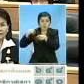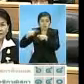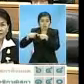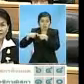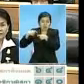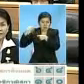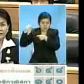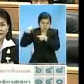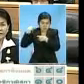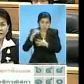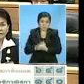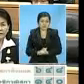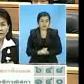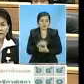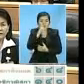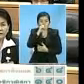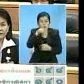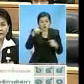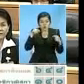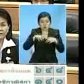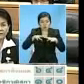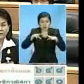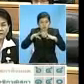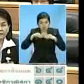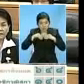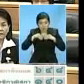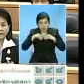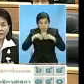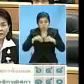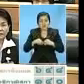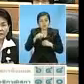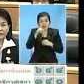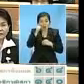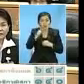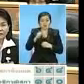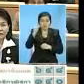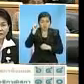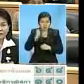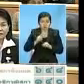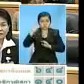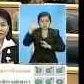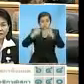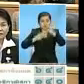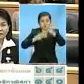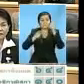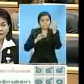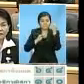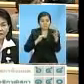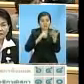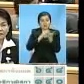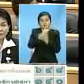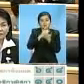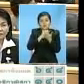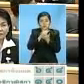อบพระราชบัญญัติประกอบรัฐธรรมนูญจะเห็นชอบก็ต้องด้วยคะแนนเสียงเห็นชอบเกินกึ่งหนึ่ง